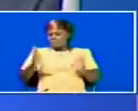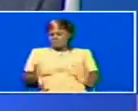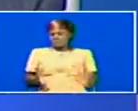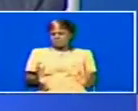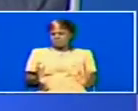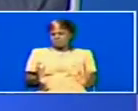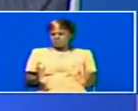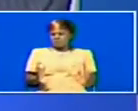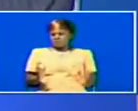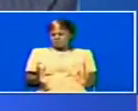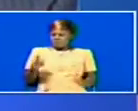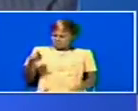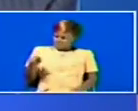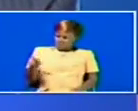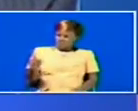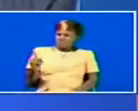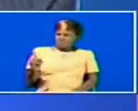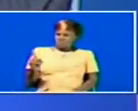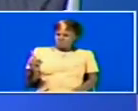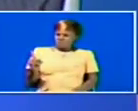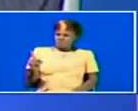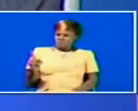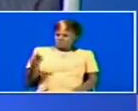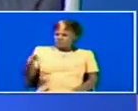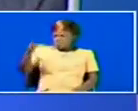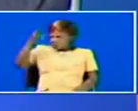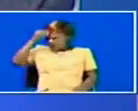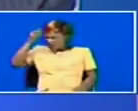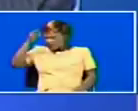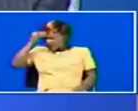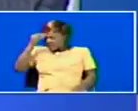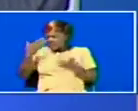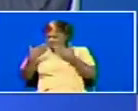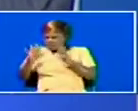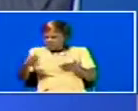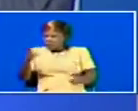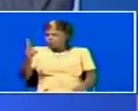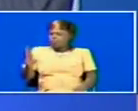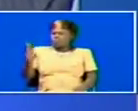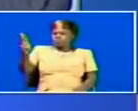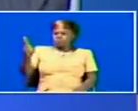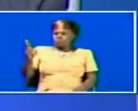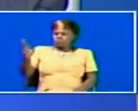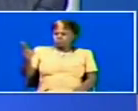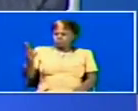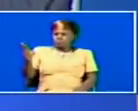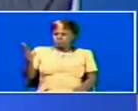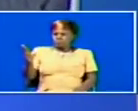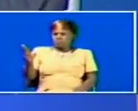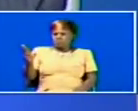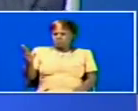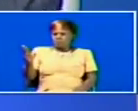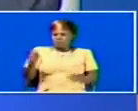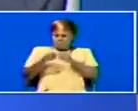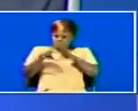Nadhani kwa sababu wewe madai ni kwamba umefundishwa kama ni kupiga risasi kwa kujaribu kutisha watu ama